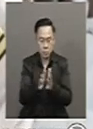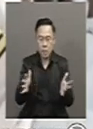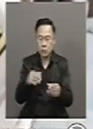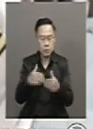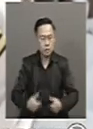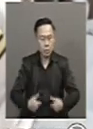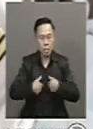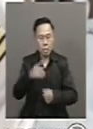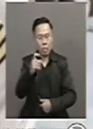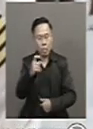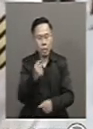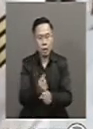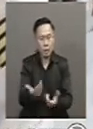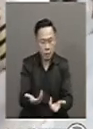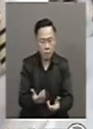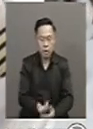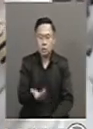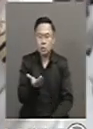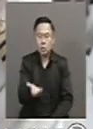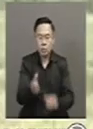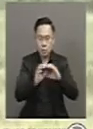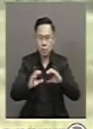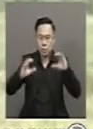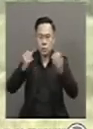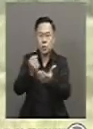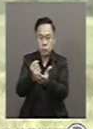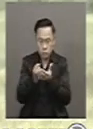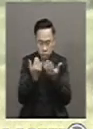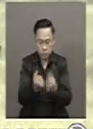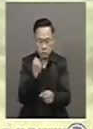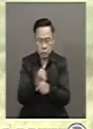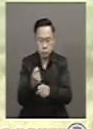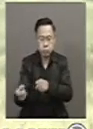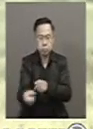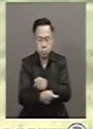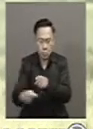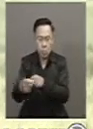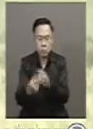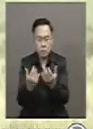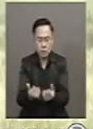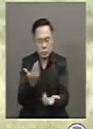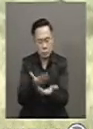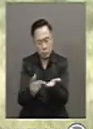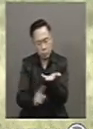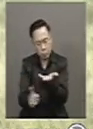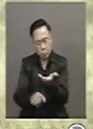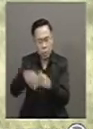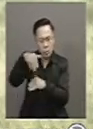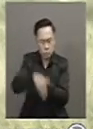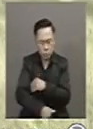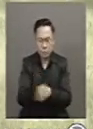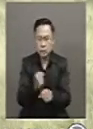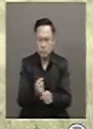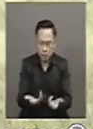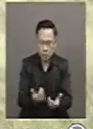ให้ข้อมูลเพิ่มเติมอยากจะให้รัฐบาลช่วยเหลือด้วยชาวนาตอนนี้ก็กำลังเก็บเกี่ยวผลผลิตราคานี้อาจจะทำให้หลาย